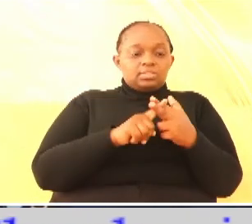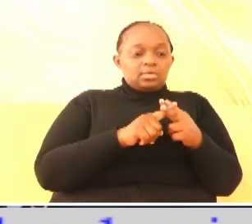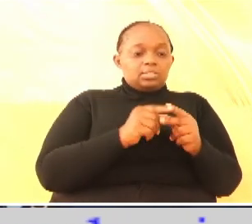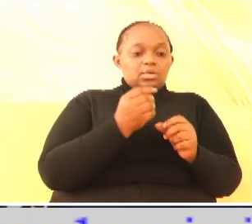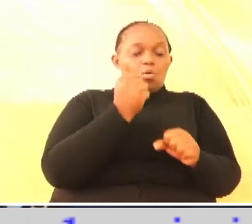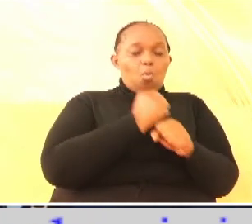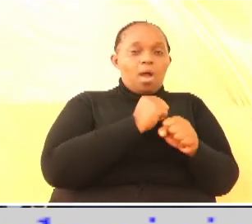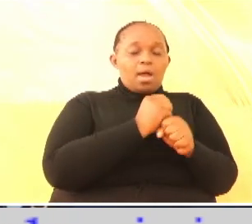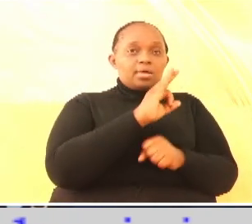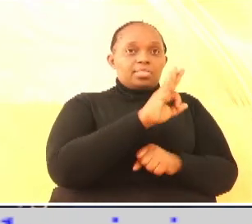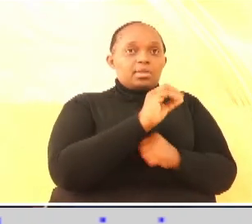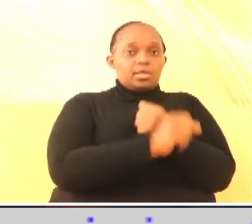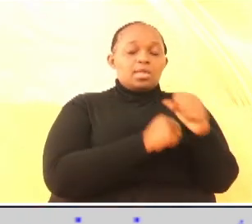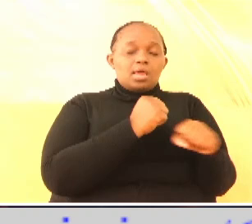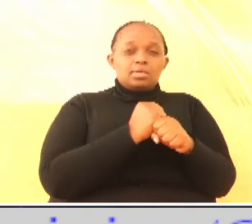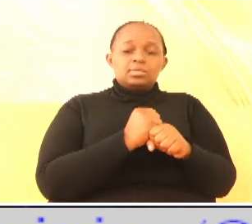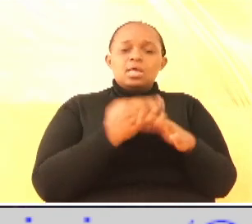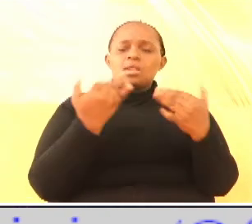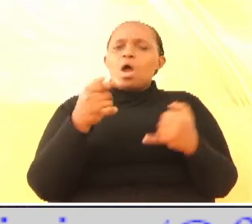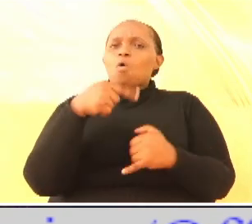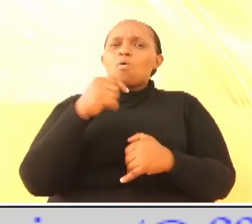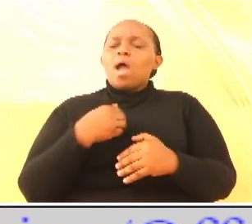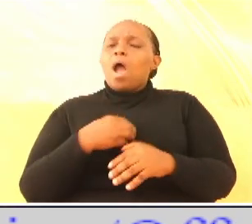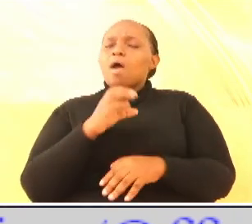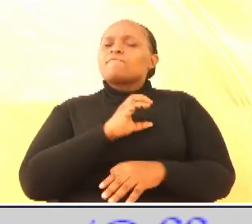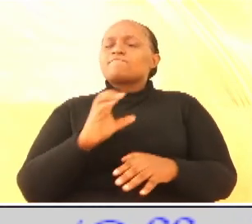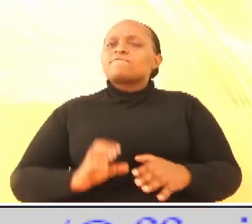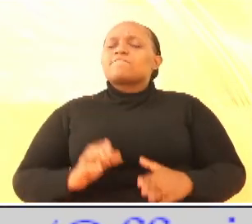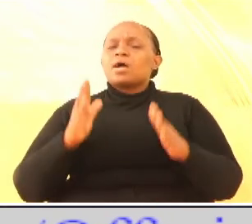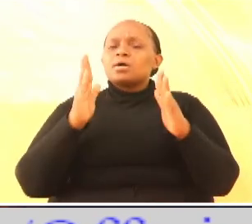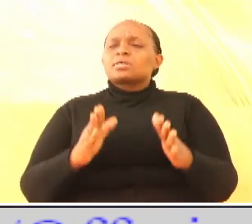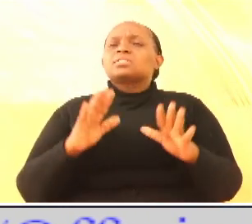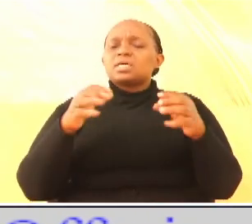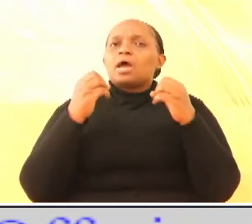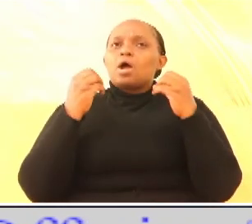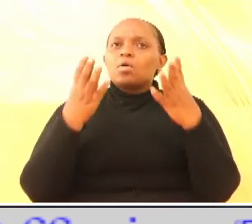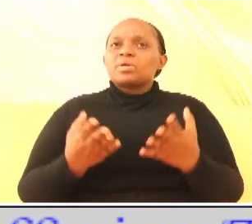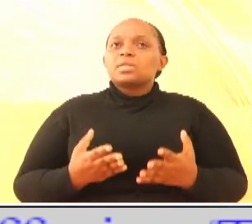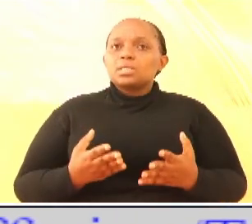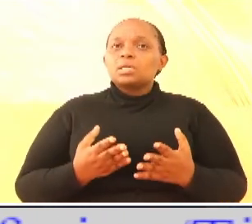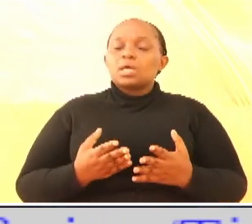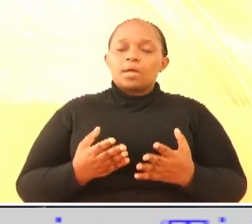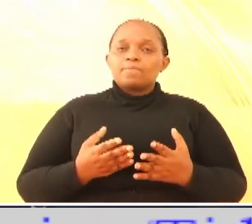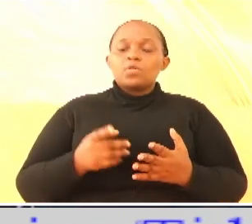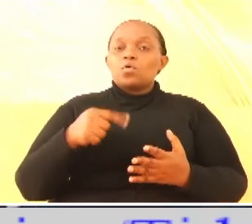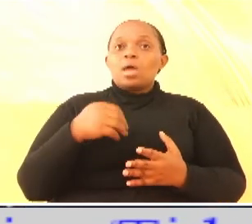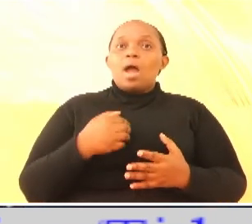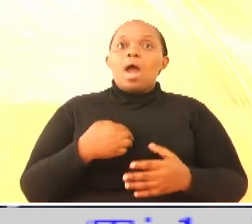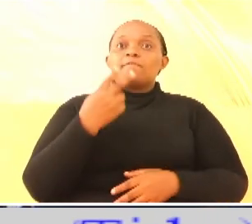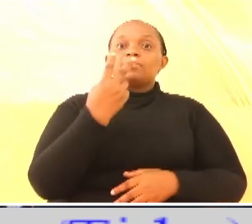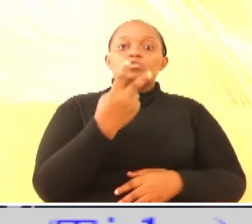wale Wakristo wa katika dunia, katika Christians? How many are they in the world? They are heading to